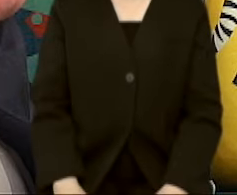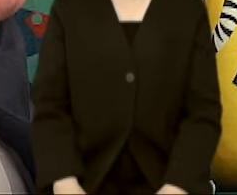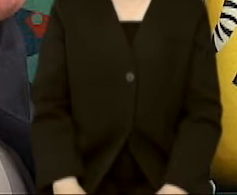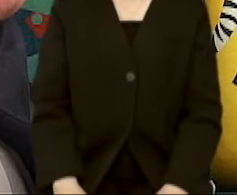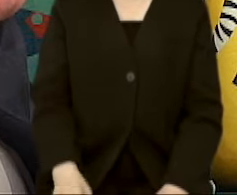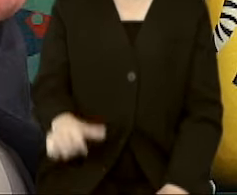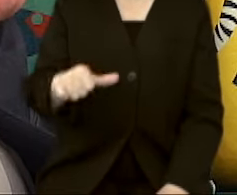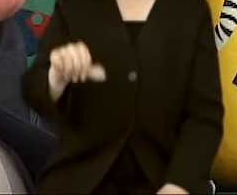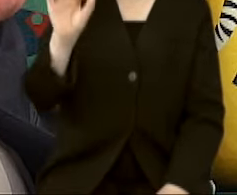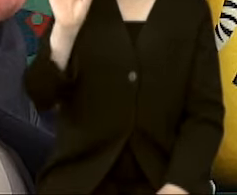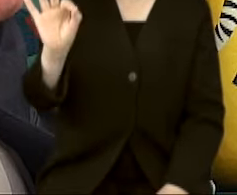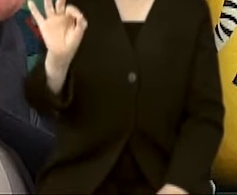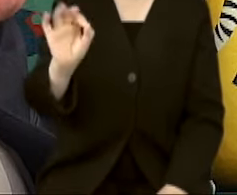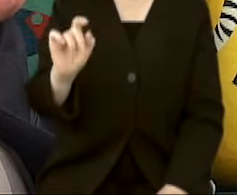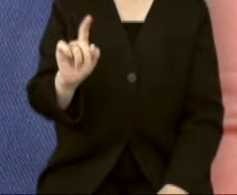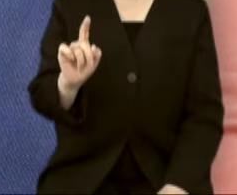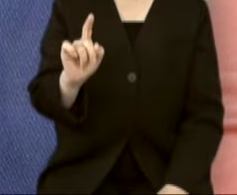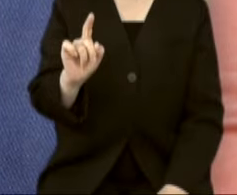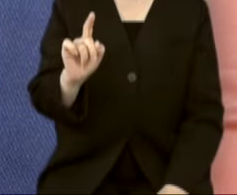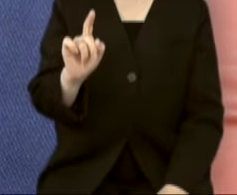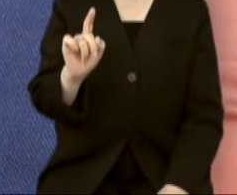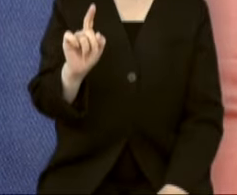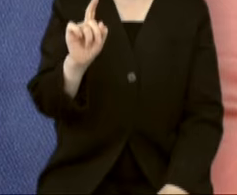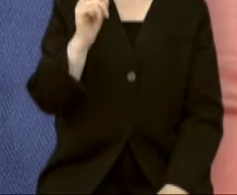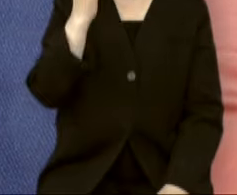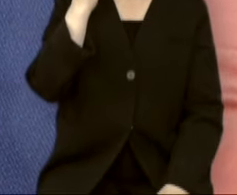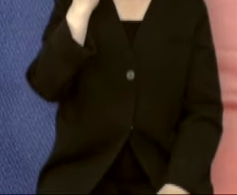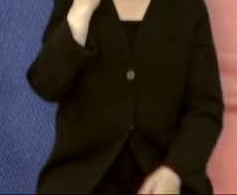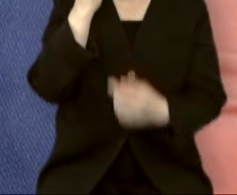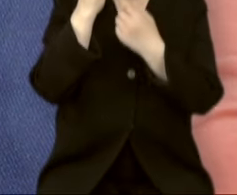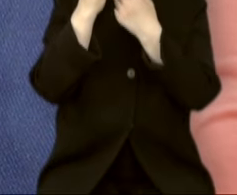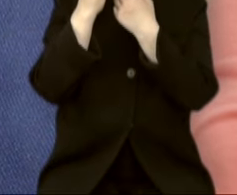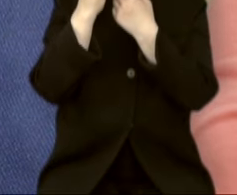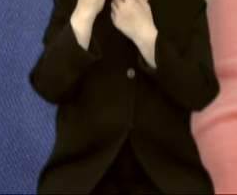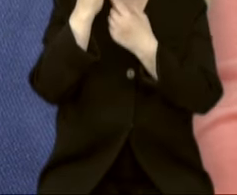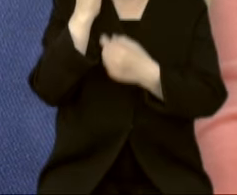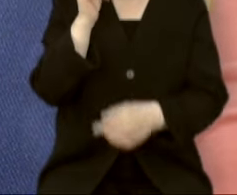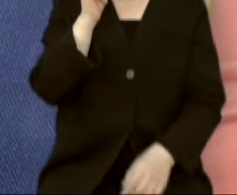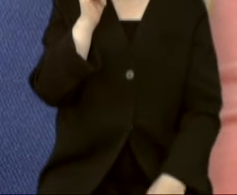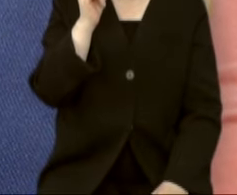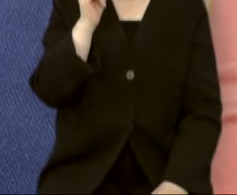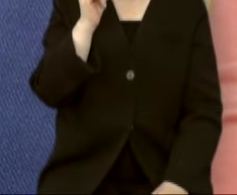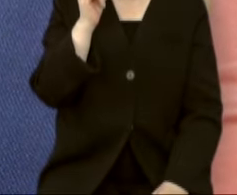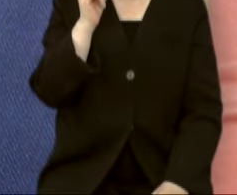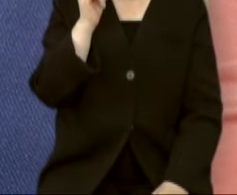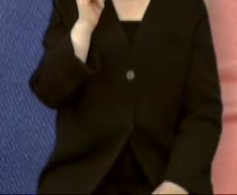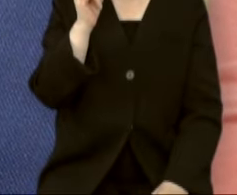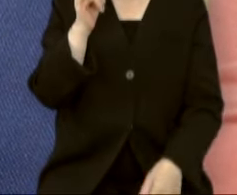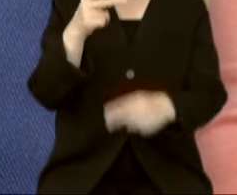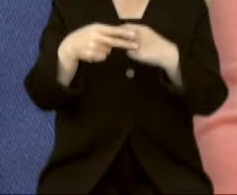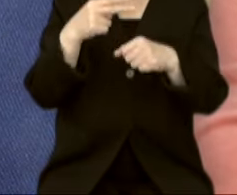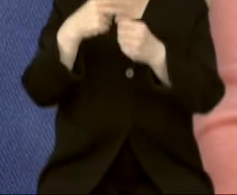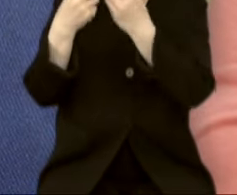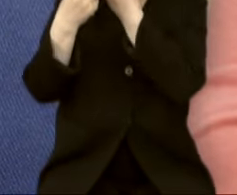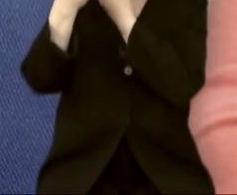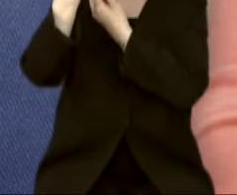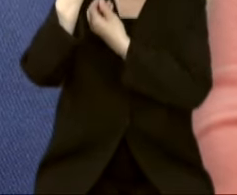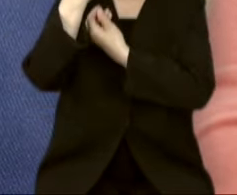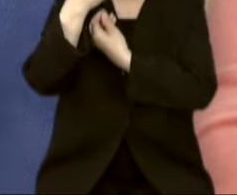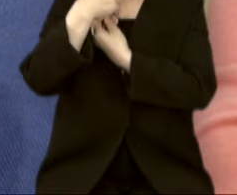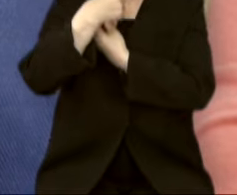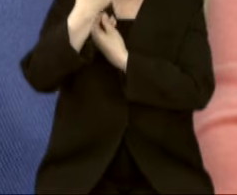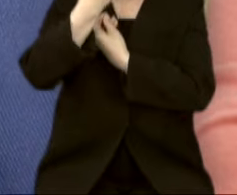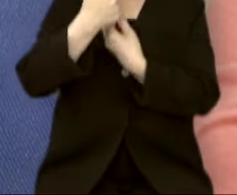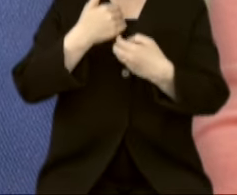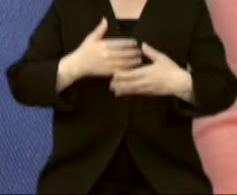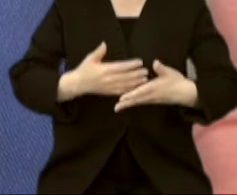그 아들을 보니까 여기 아주 큰 알살가 있었어요. 네. 그래서 의사들은 그거 잘라서 모든 것은 다 차려졌어요.